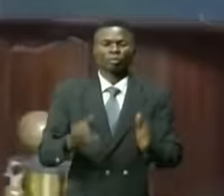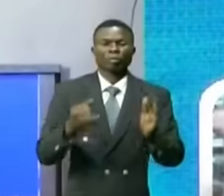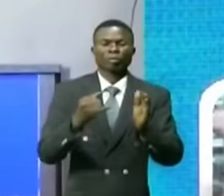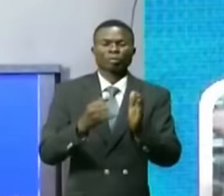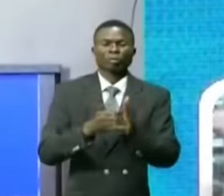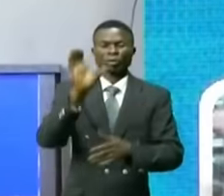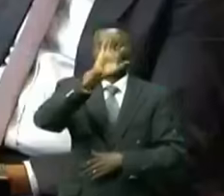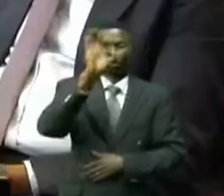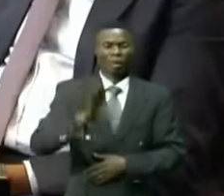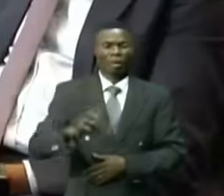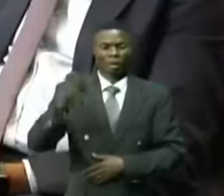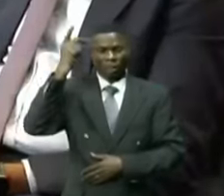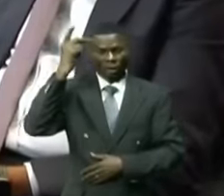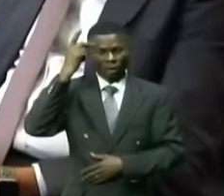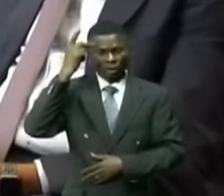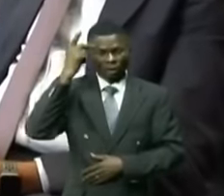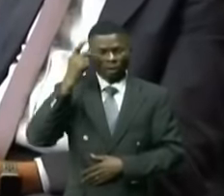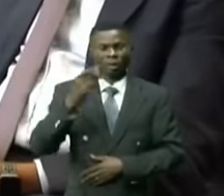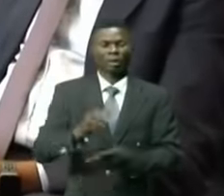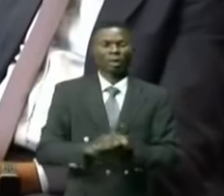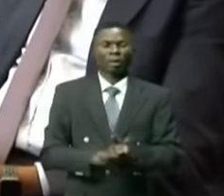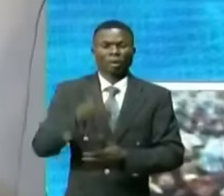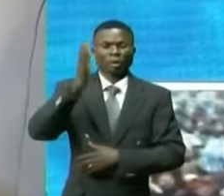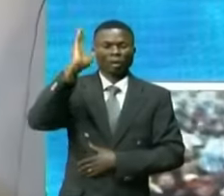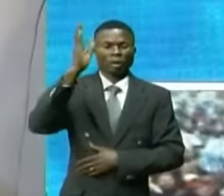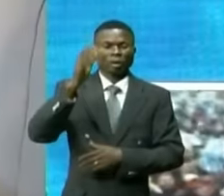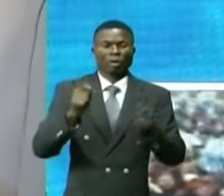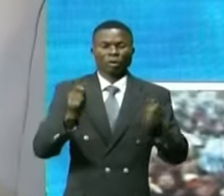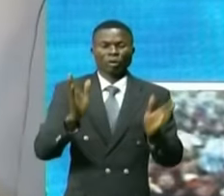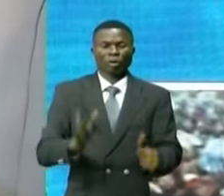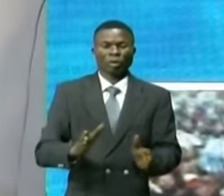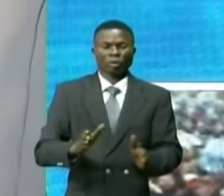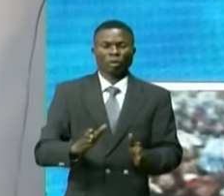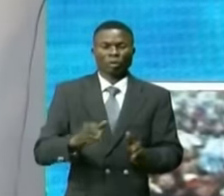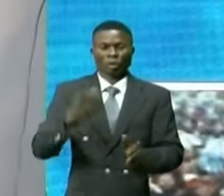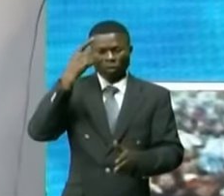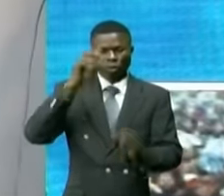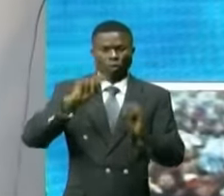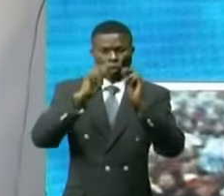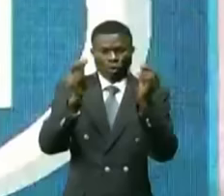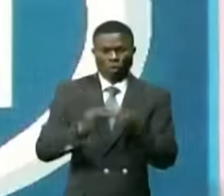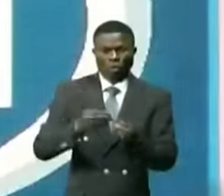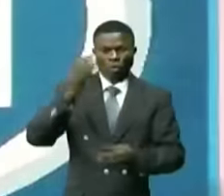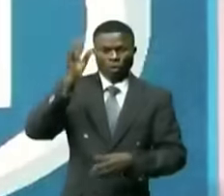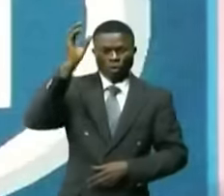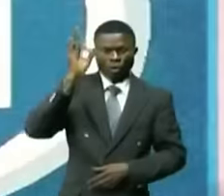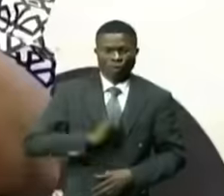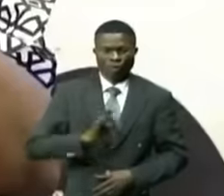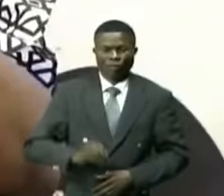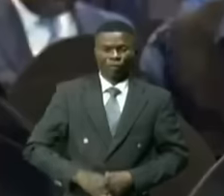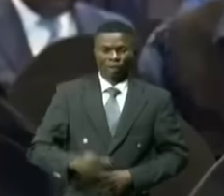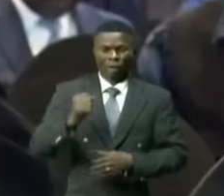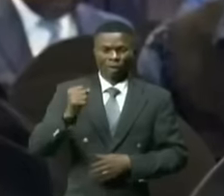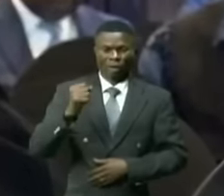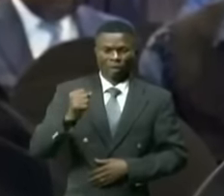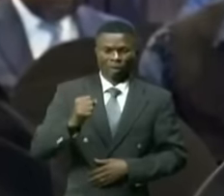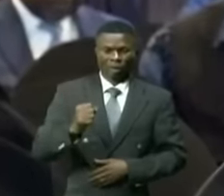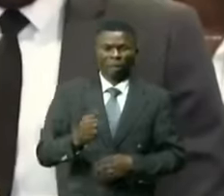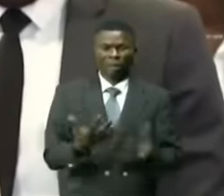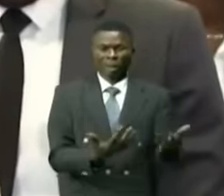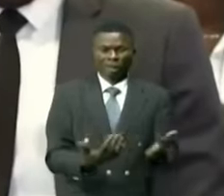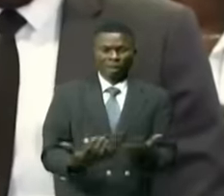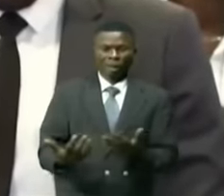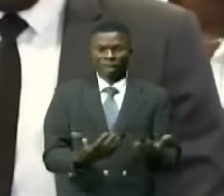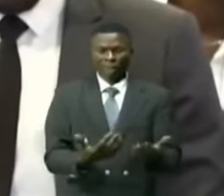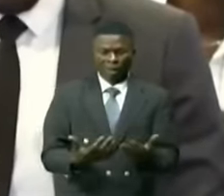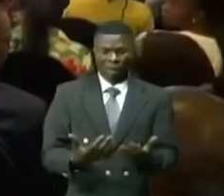s'est déroulée ce lundi 11 décembre la conférence de presse de présentation de la plateforme Fachivar, l'application mettant en exerce les